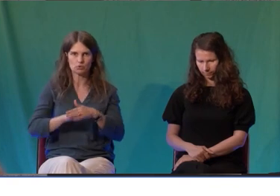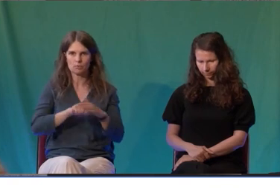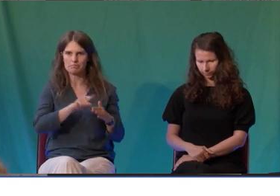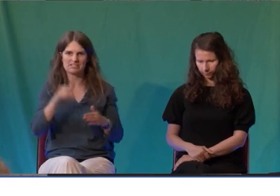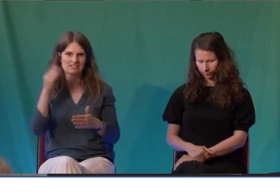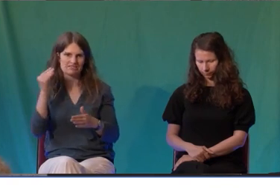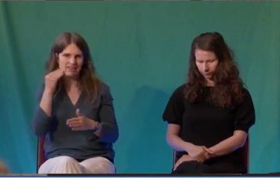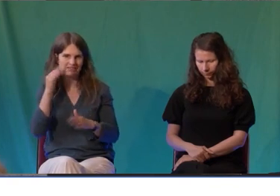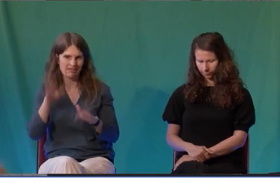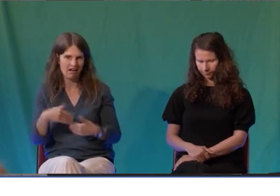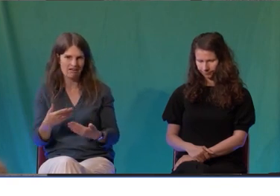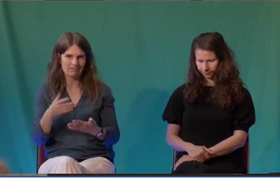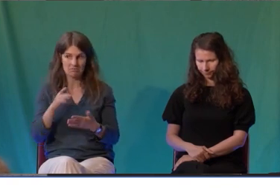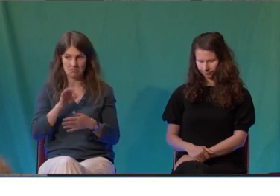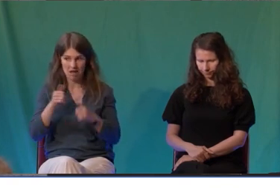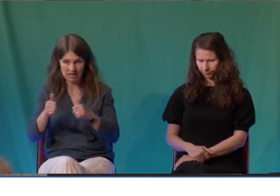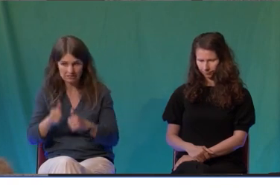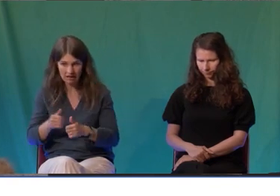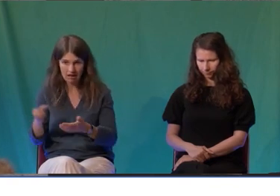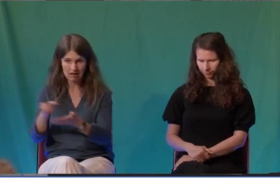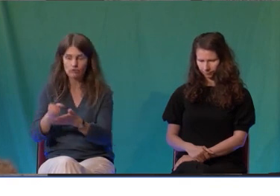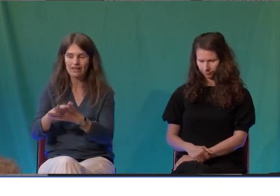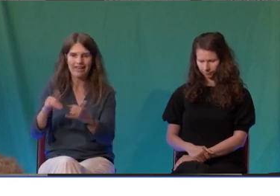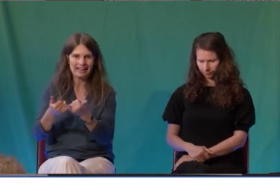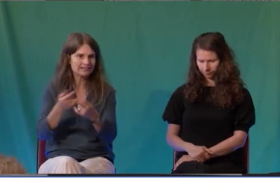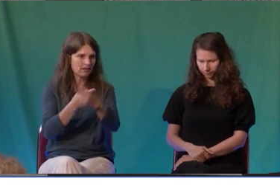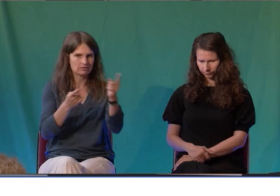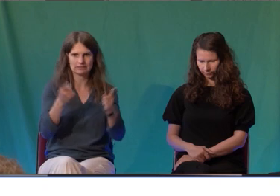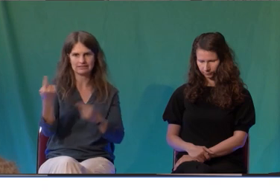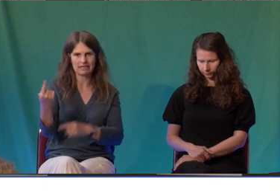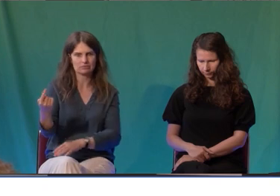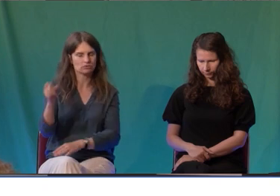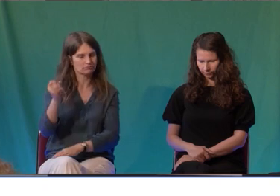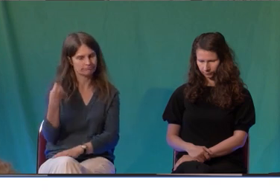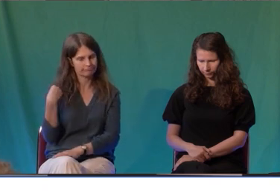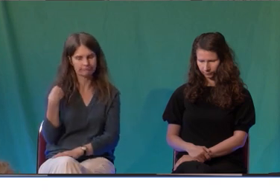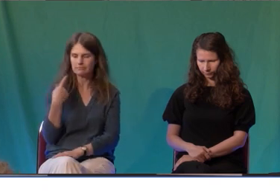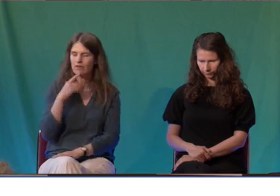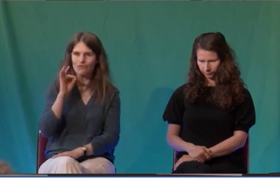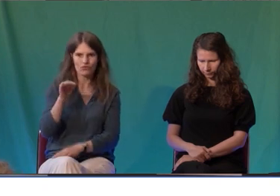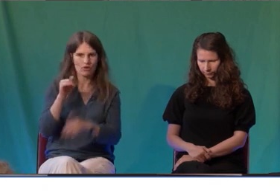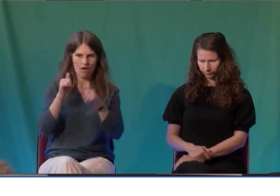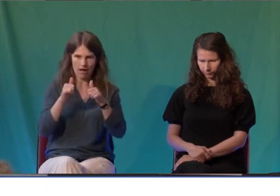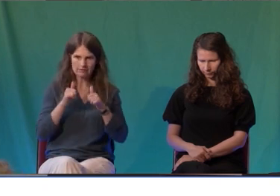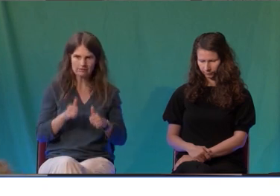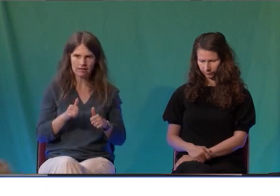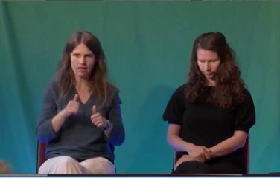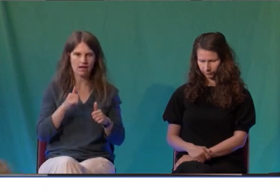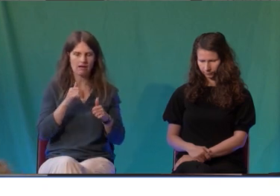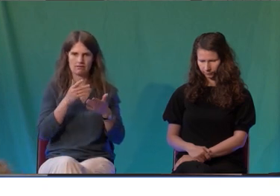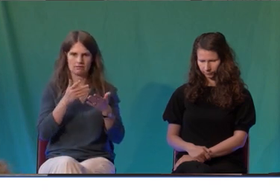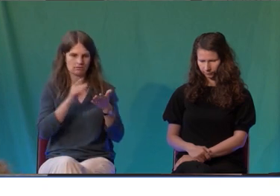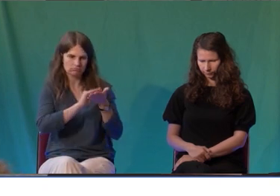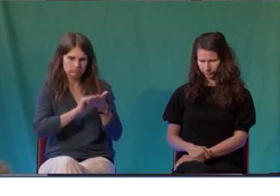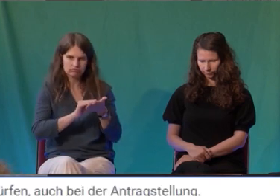Antragstellung und auch da kam noch mal ganz deutlich auf wenn den Eltern heraus dass sie sich wünschen dass sie bei der Antragstellung für Leistungen begleitet werden und